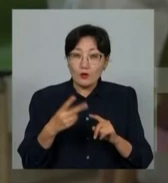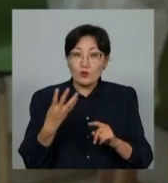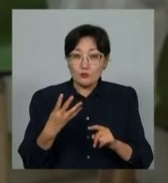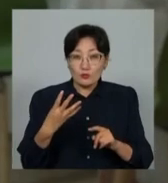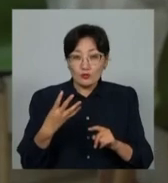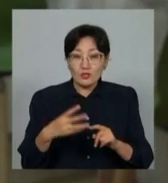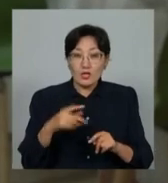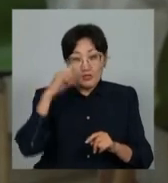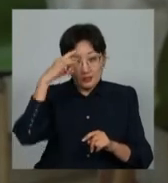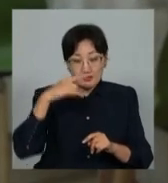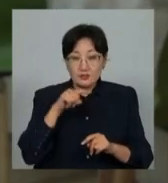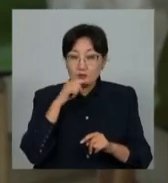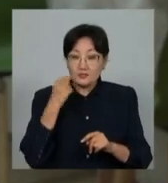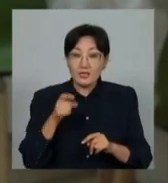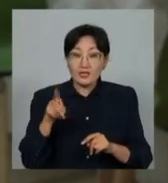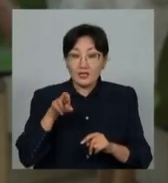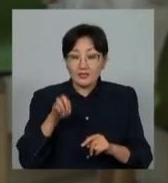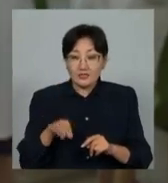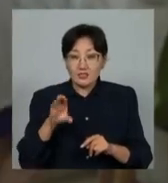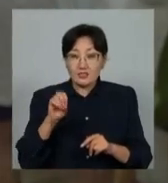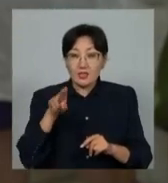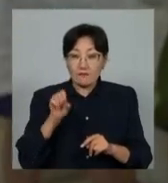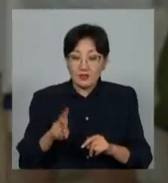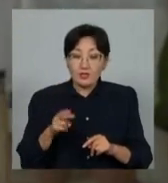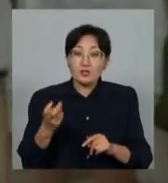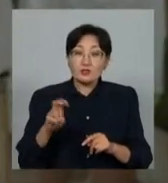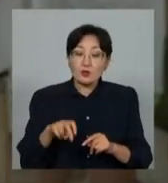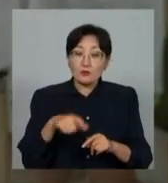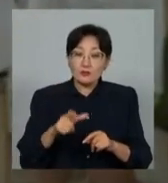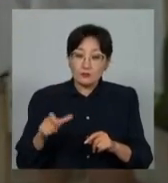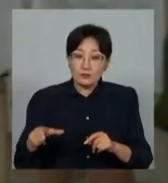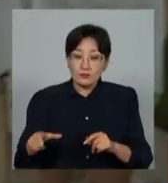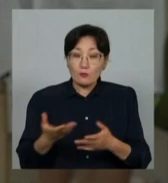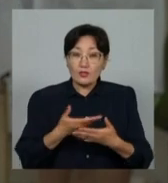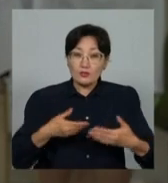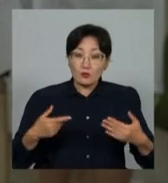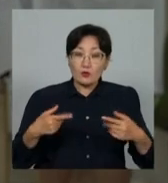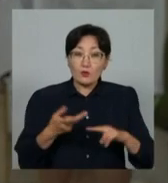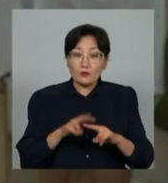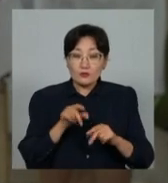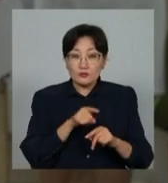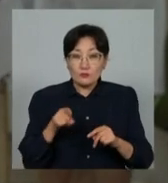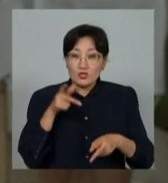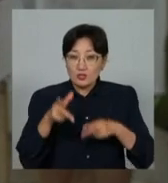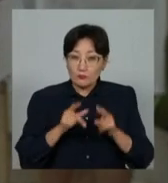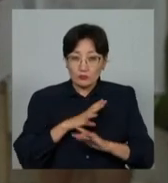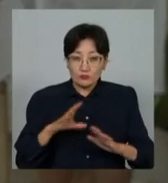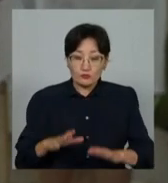бар. Казвак, Спутник, Хаят және Синовак. Келіп жатқан науқастар адамдардан бізде осы уақытқа дейін шағым болған